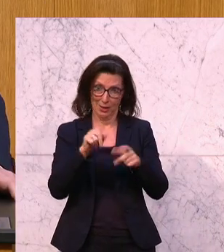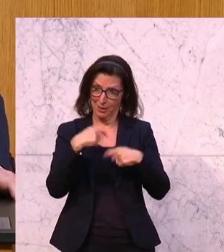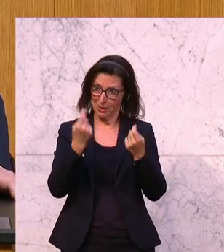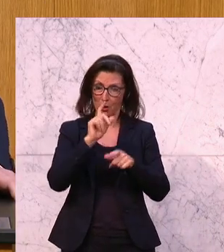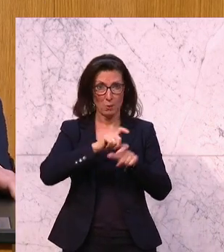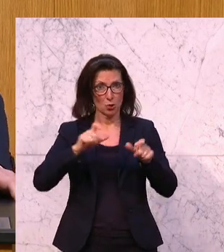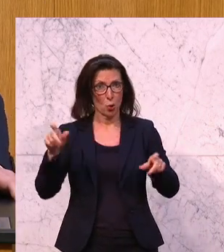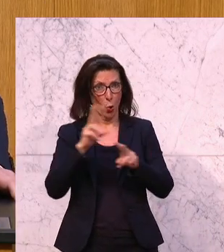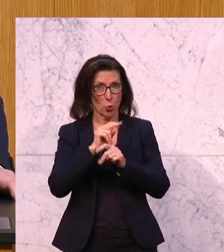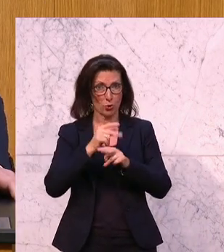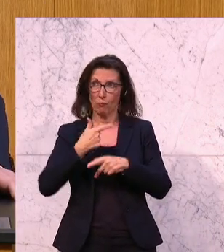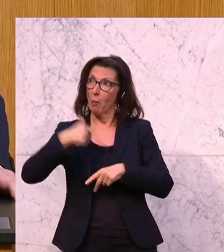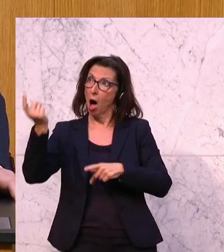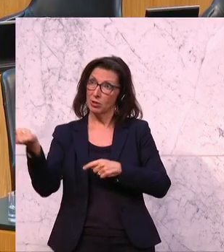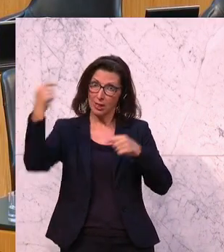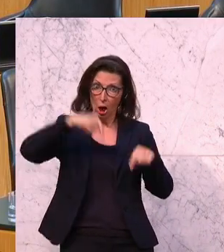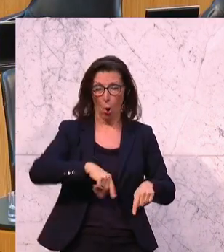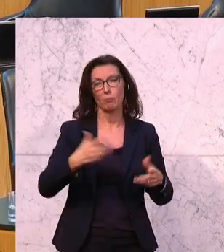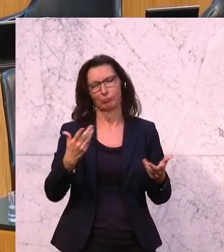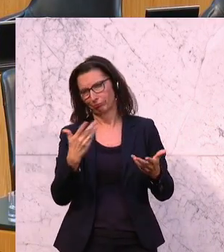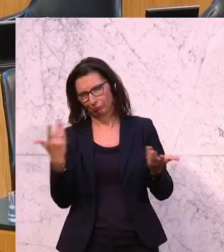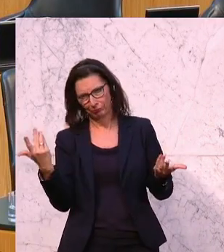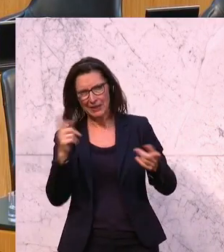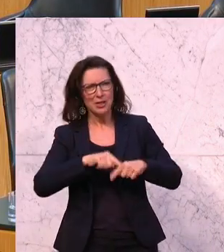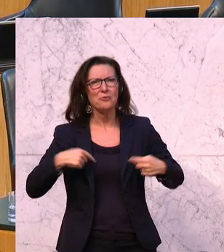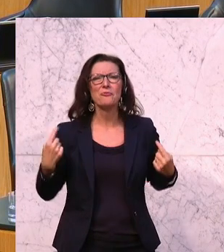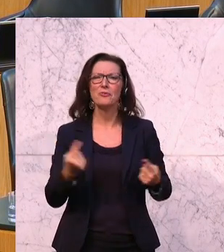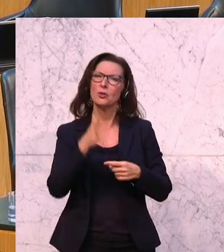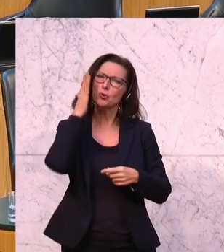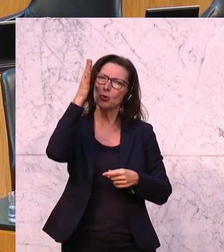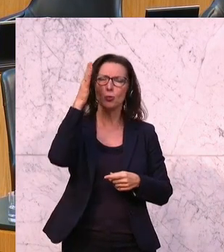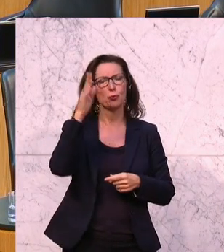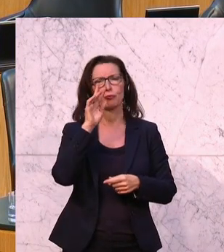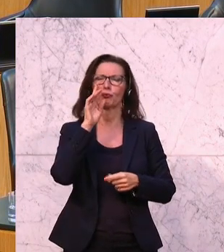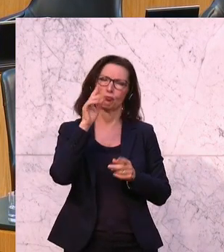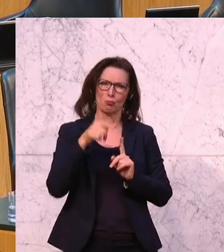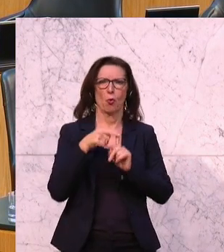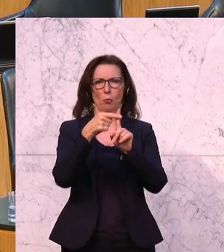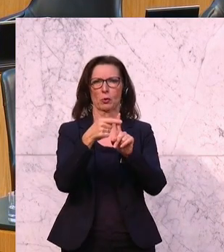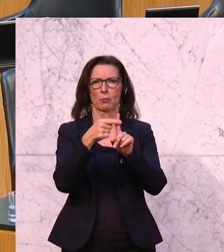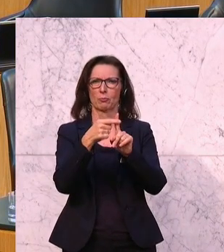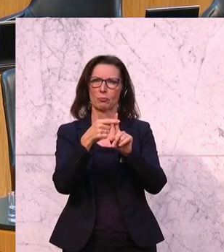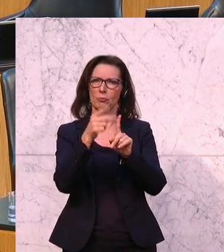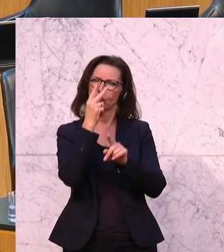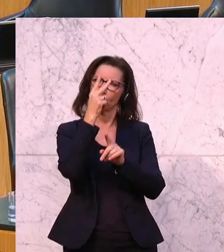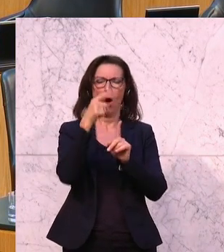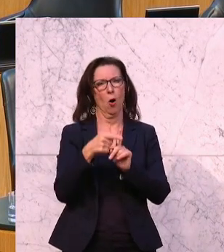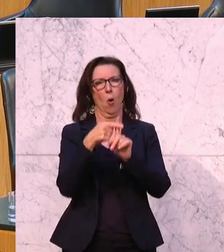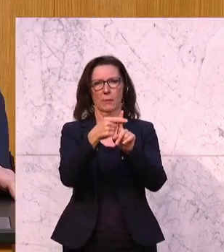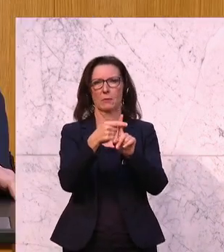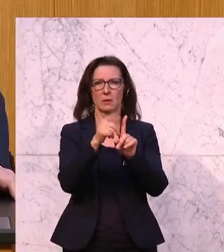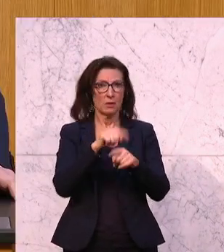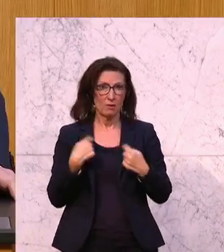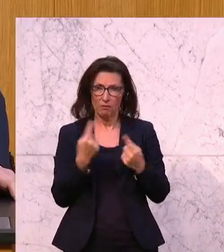Österreich sind und aus dem Ausland gekommen sind. Wir gehen mit Optimismus in die Zukunft. Wir schauen optimistisch auch in die Zukunft. Wir werden alles